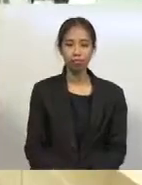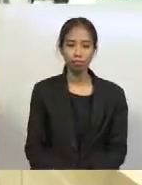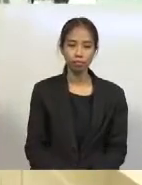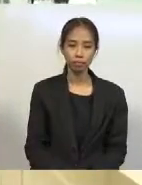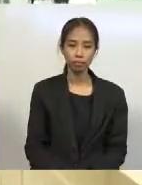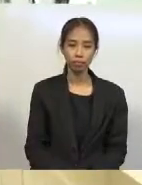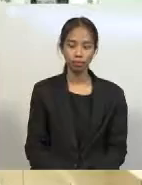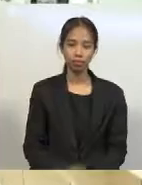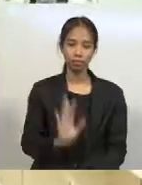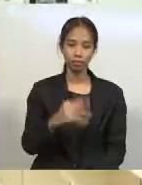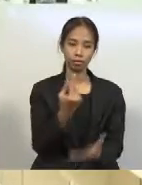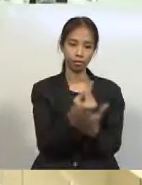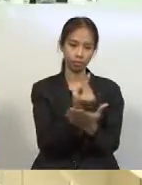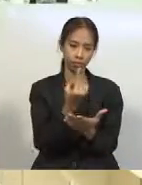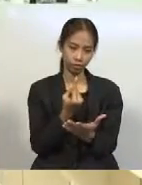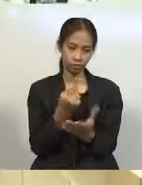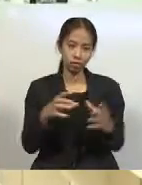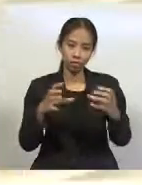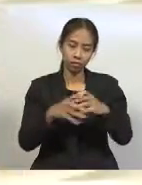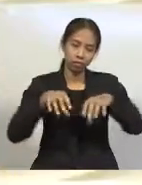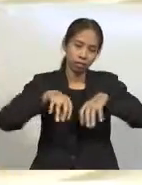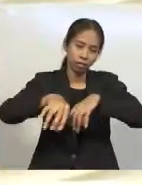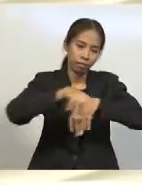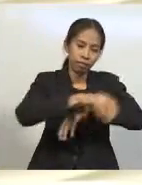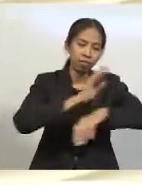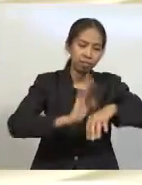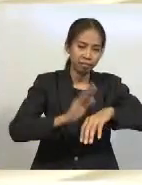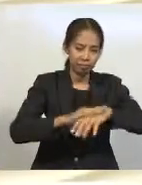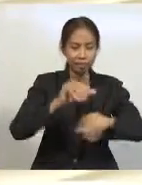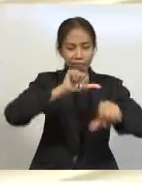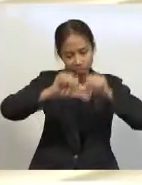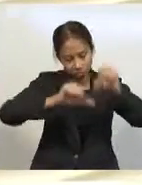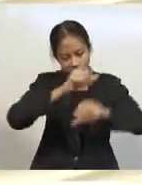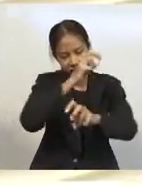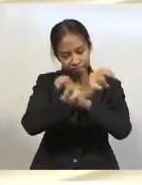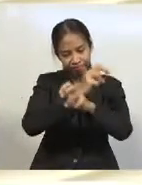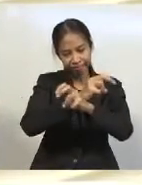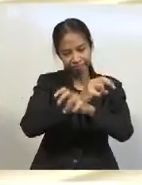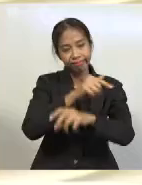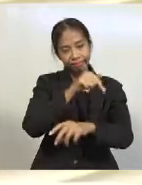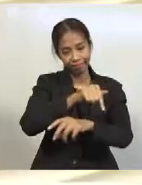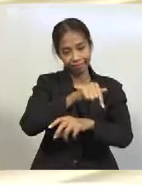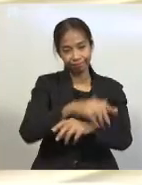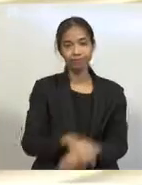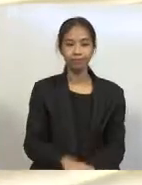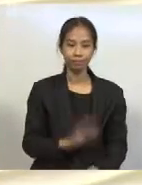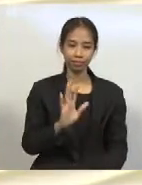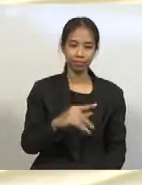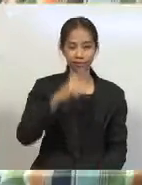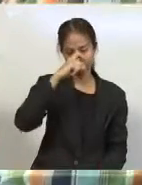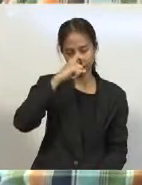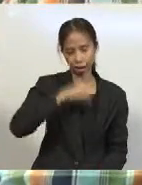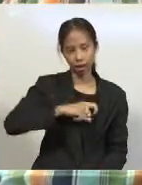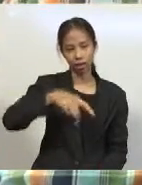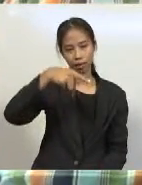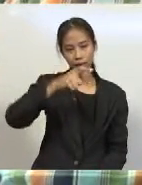ขณะที่ตัวแทนเครือข่ายเตือนภัยสารเคมีกำจัดศัตรูพืชหรือไทยแพนพร้อมเครือข่ายสนับสนุน